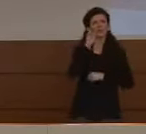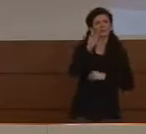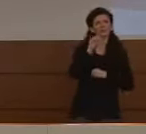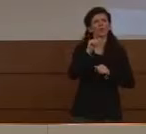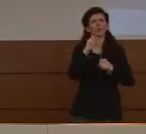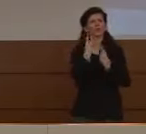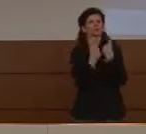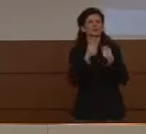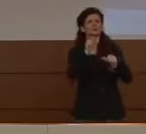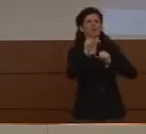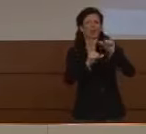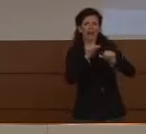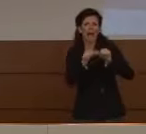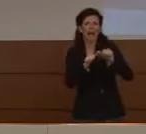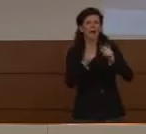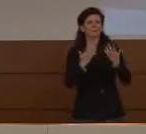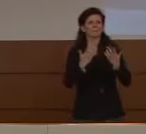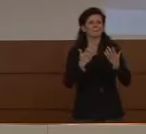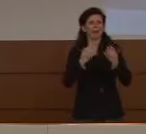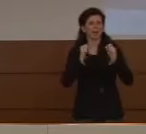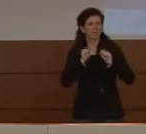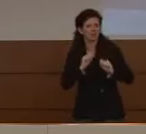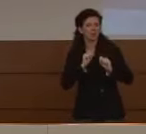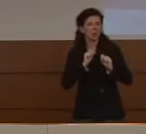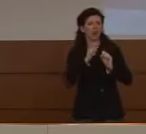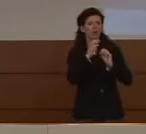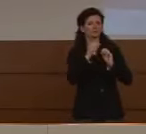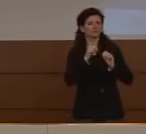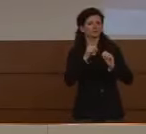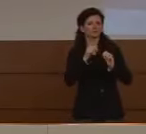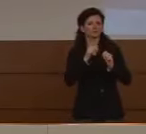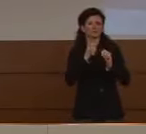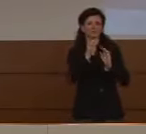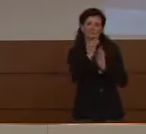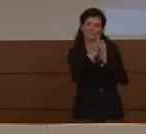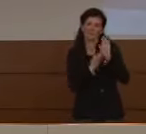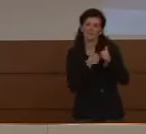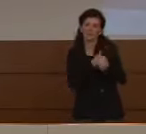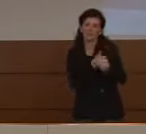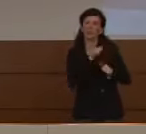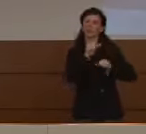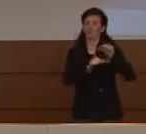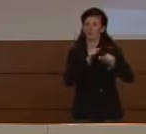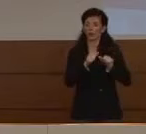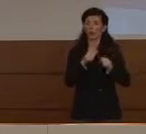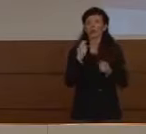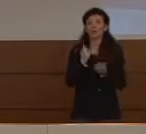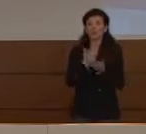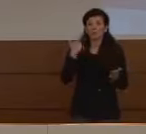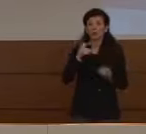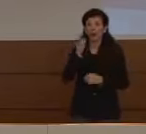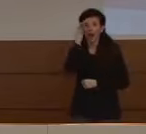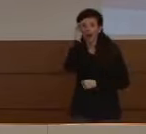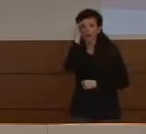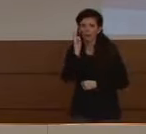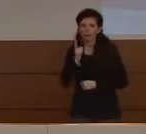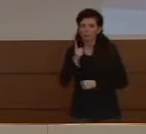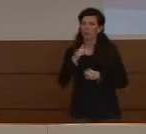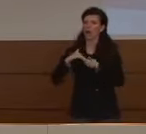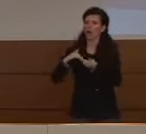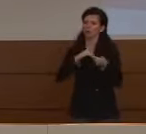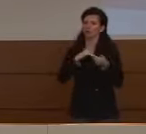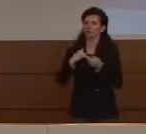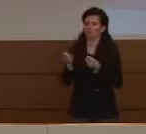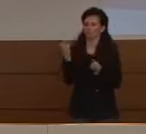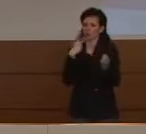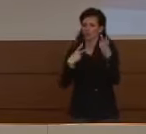anche perché è giusto ascoltare quelle che sono le segnalazioni e le indicazioni che ci vengono da associazioni